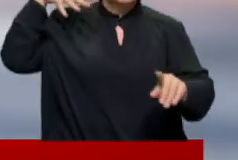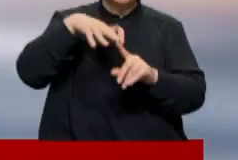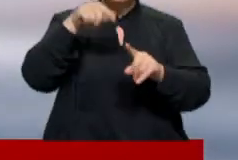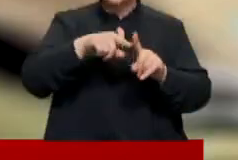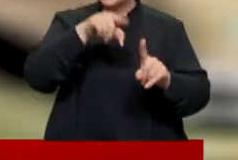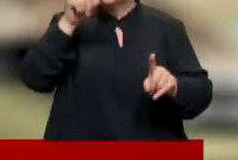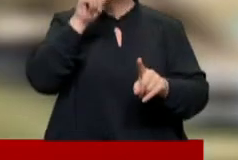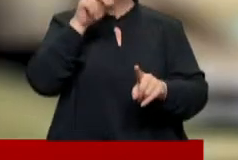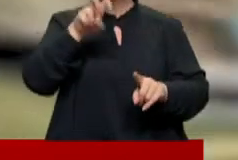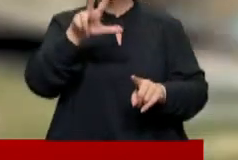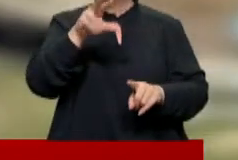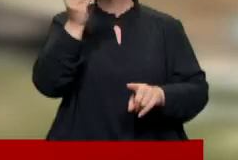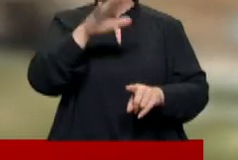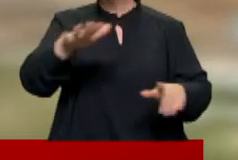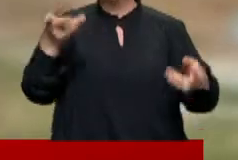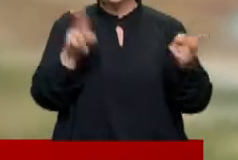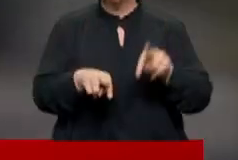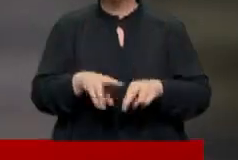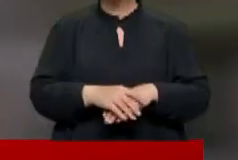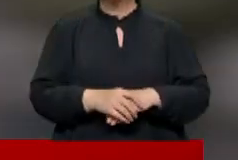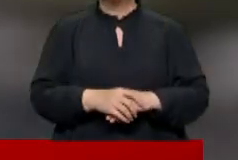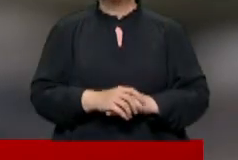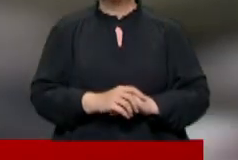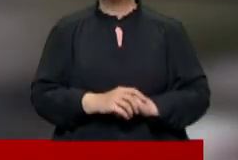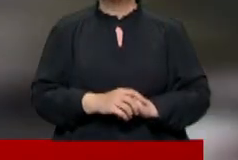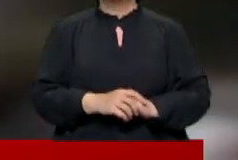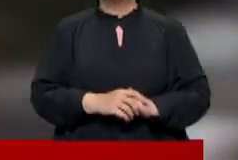bugüne kadar 183 çocuk hayatını kaybetti.